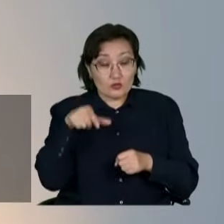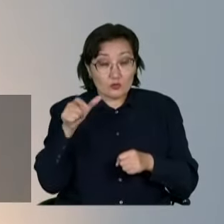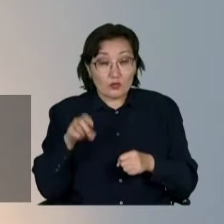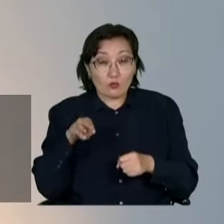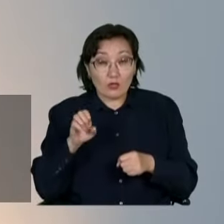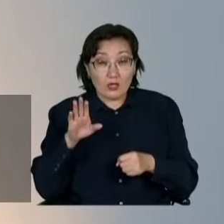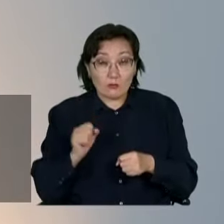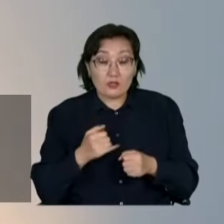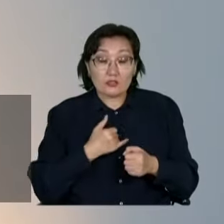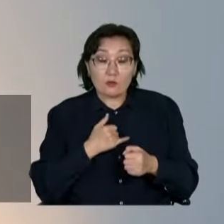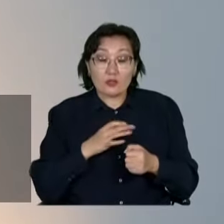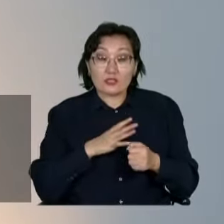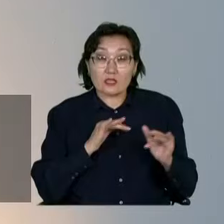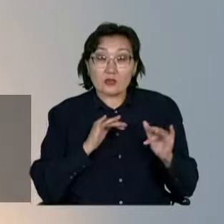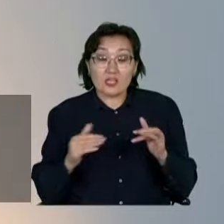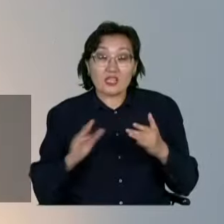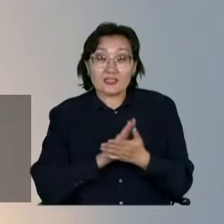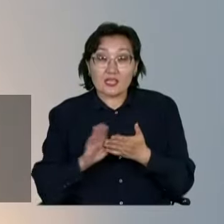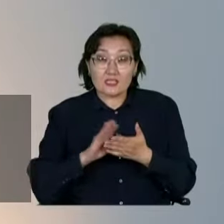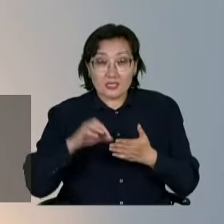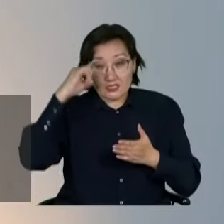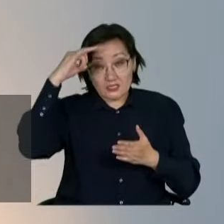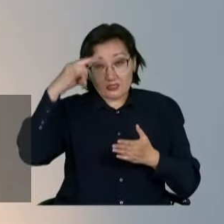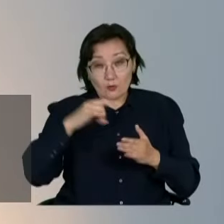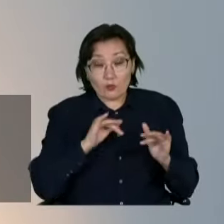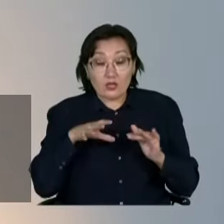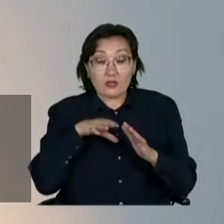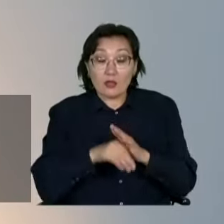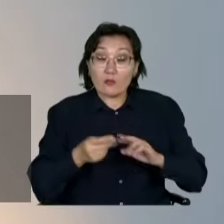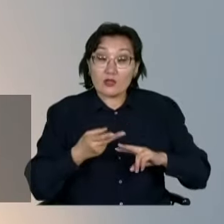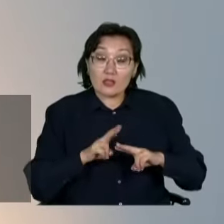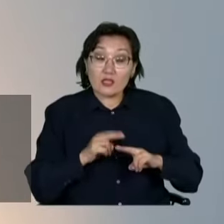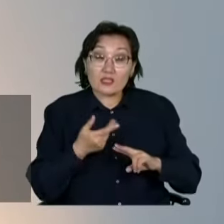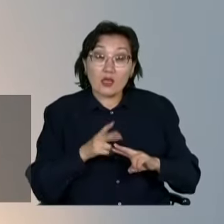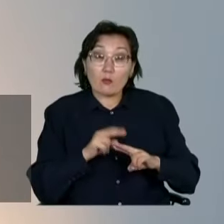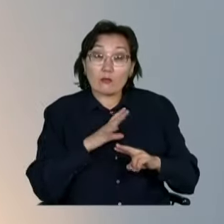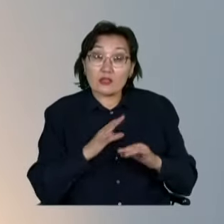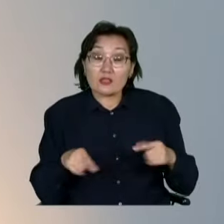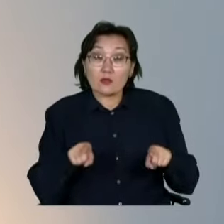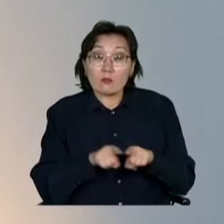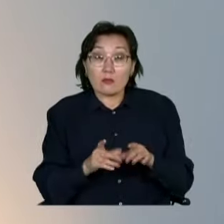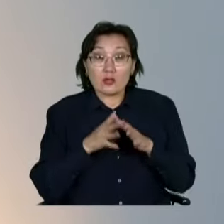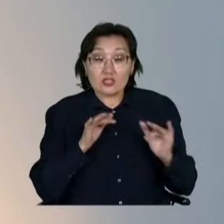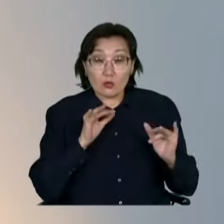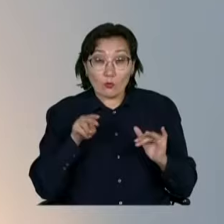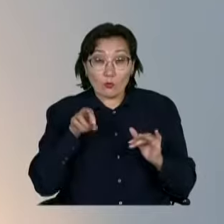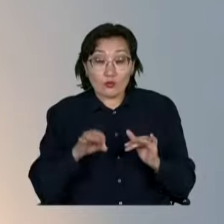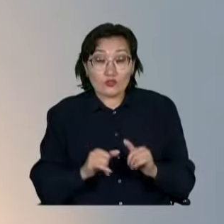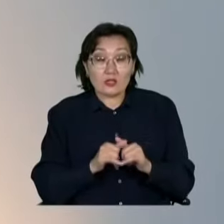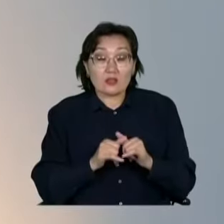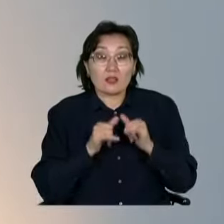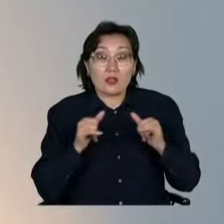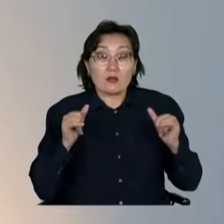Токаева. У нас вот была акция «Таза-Казахстан», общеказахстанская, да, в рамках которой это была такой, знаете, большая акция по росту